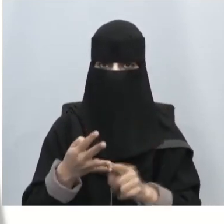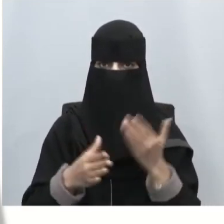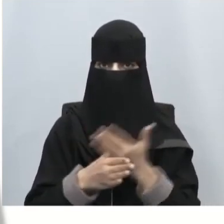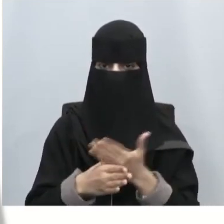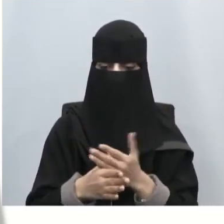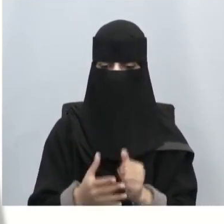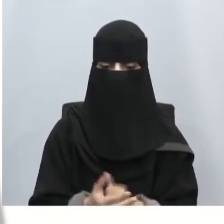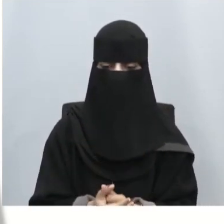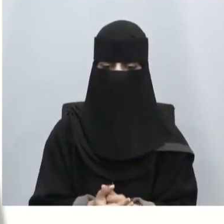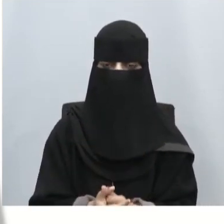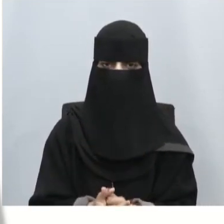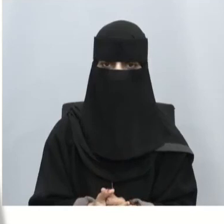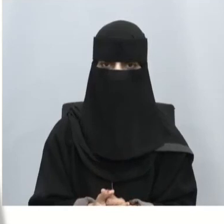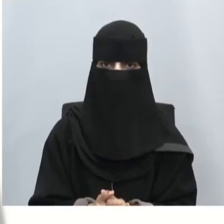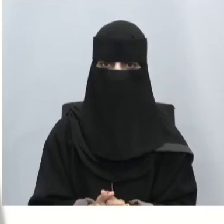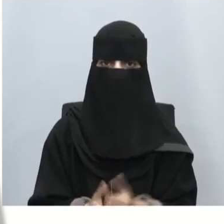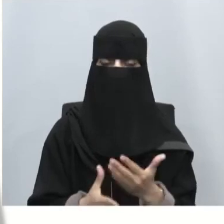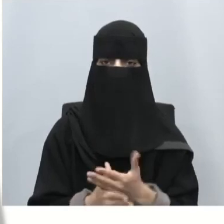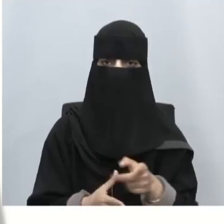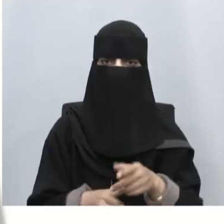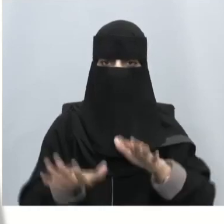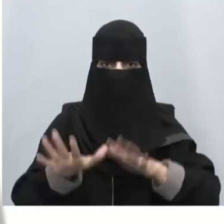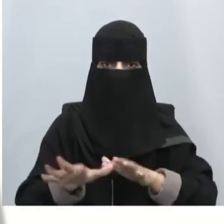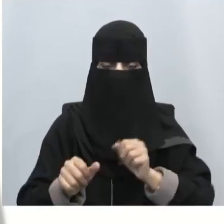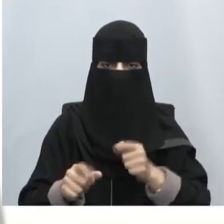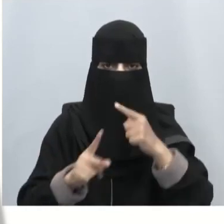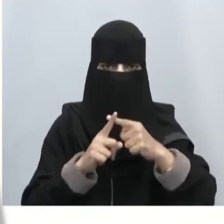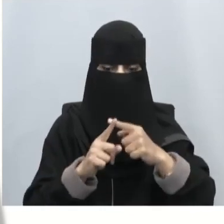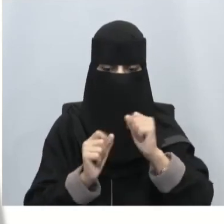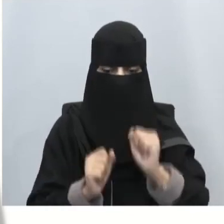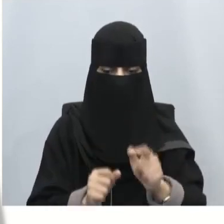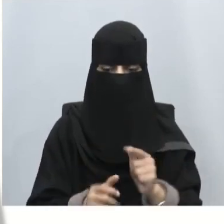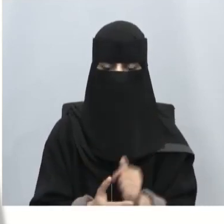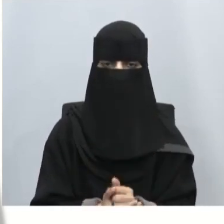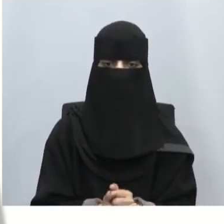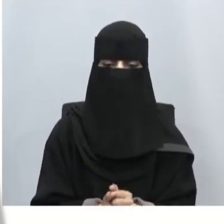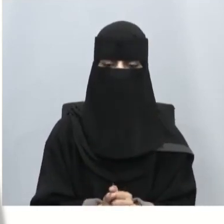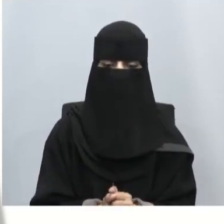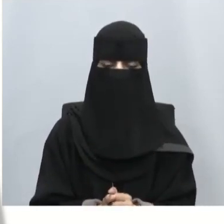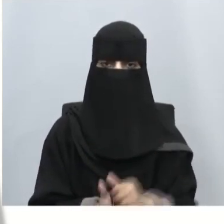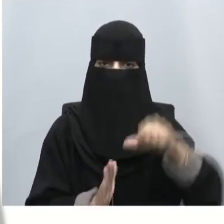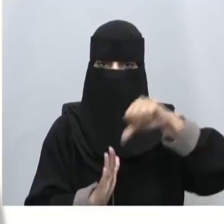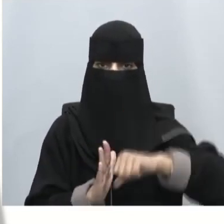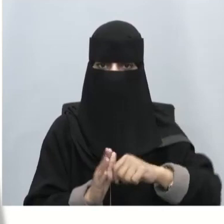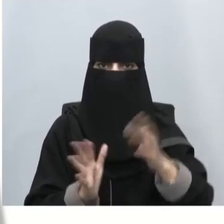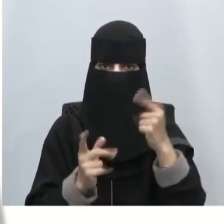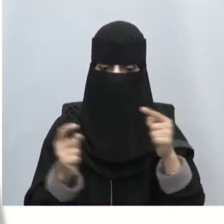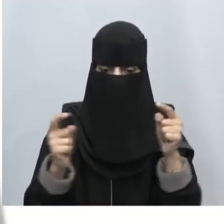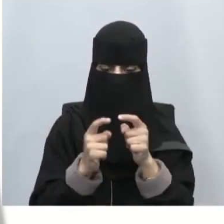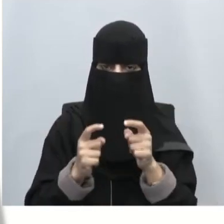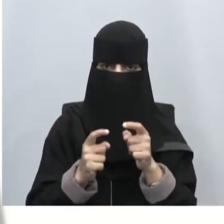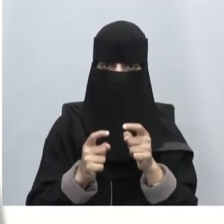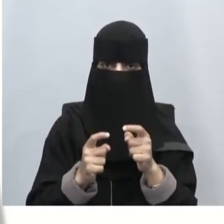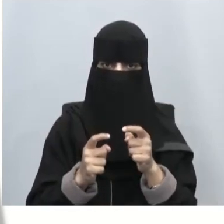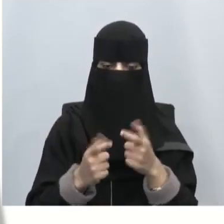الرابع والاخير من اسباب الحملات الصليبيه طلاب وطالباتي هو هزيمه البيزنطيين